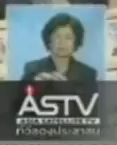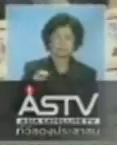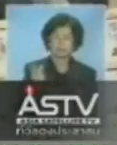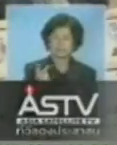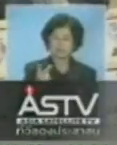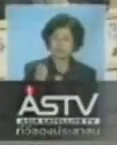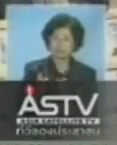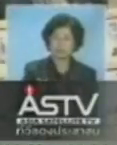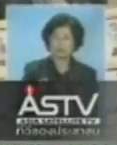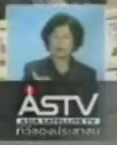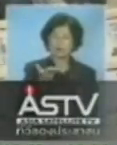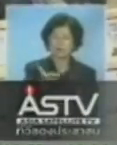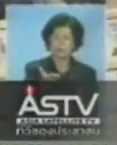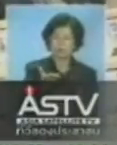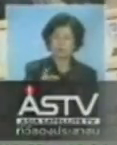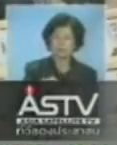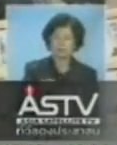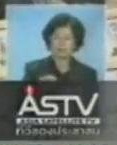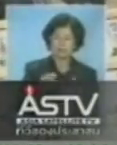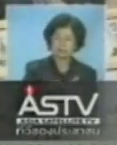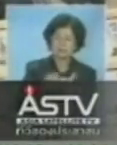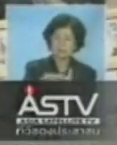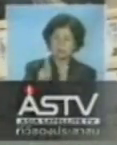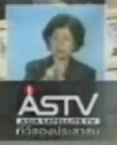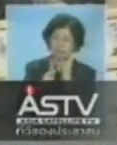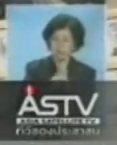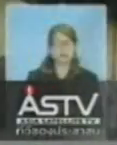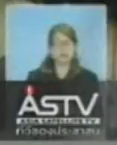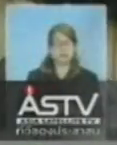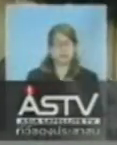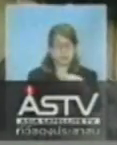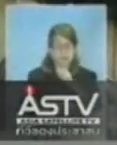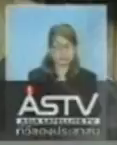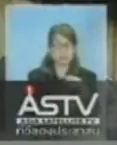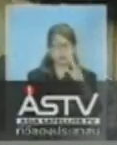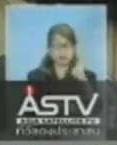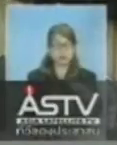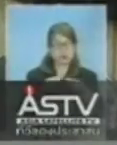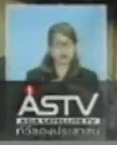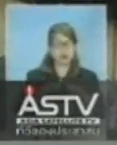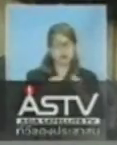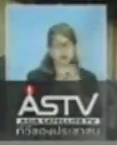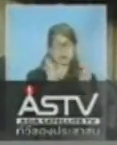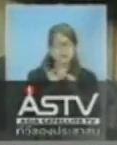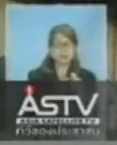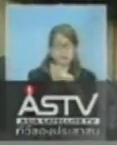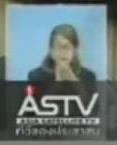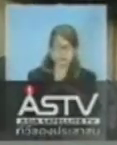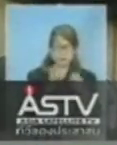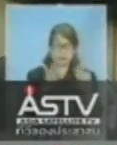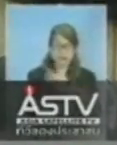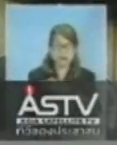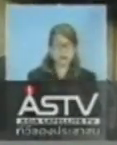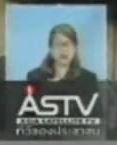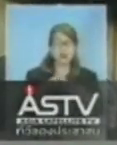ช.ผู้กล่าวหาและนายแพทย์สุรพงษ์สืบวงลีและนายไกรสอนผู้ถูกกล่าวหาและเป็นการพิจารณาคำขอเพิ่มเติม